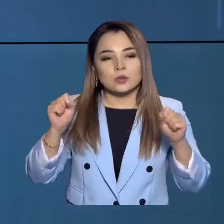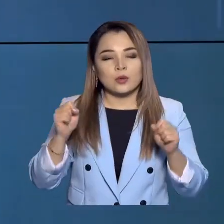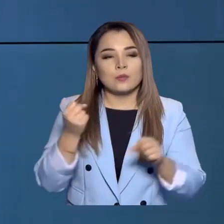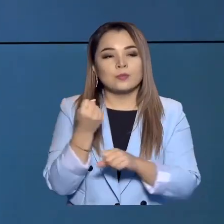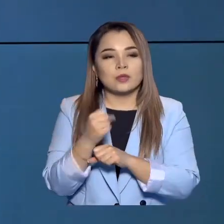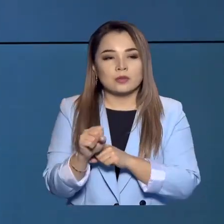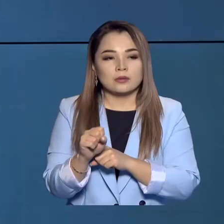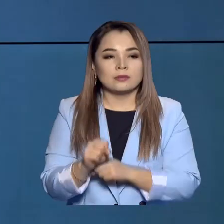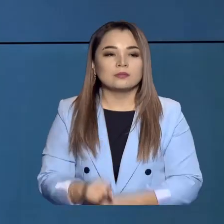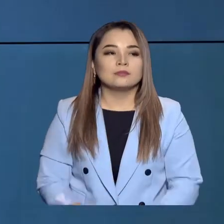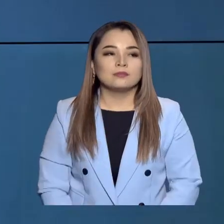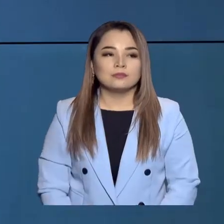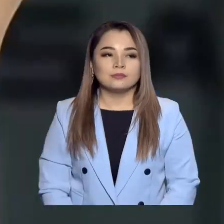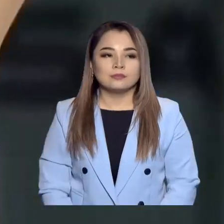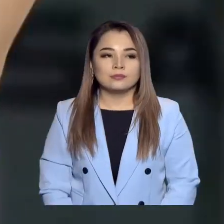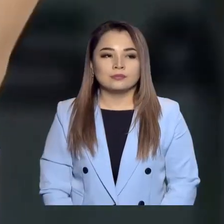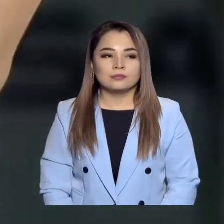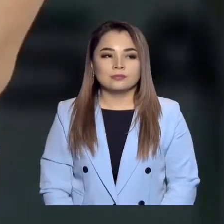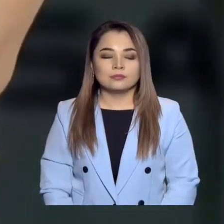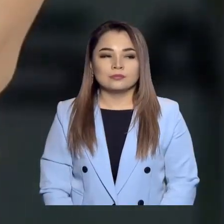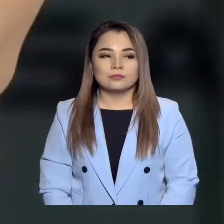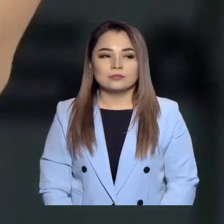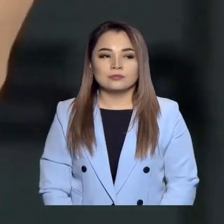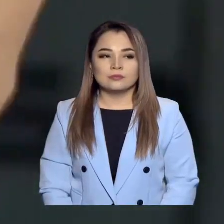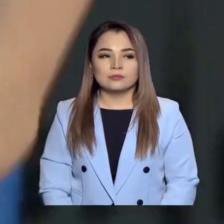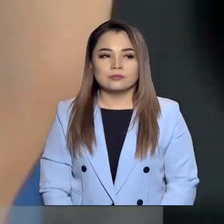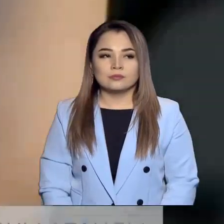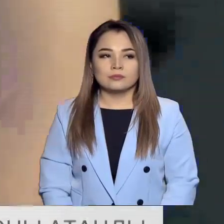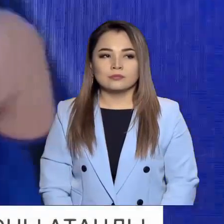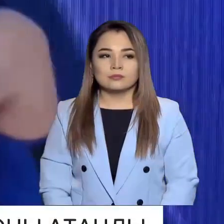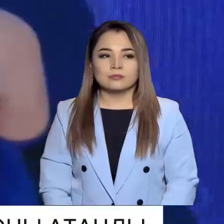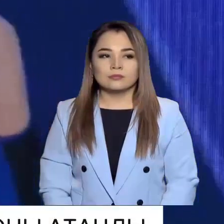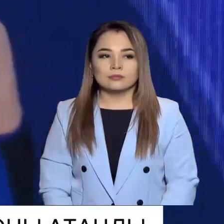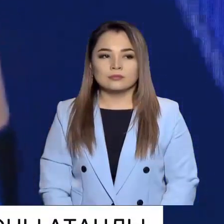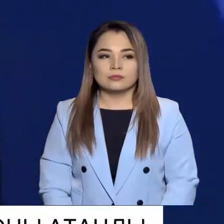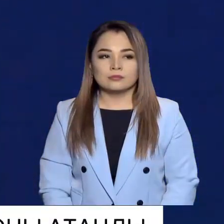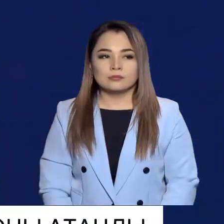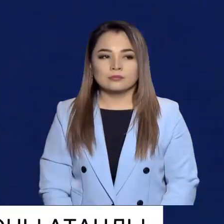қол жеткізді. Қазақстандық спортшы Арличан Тейзіл